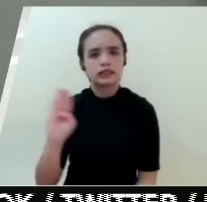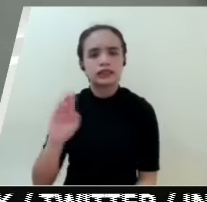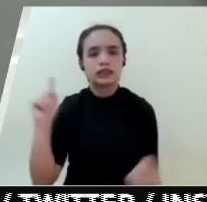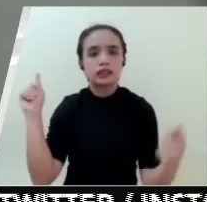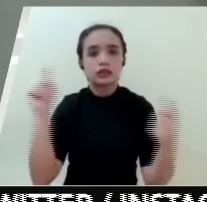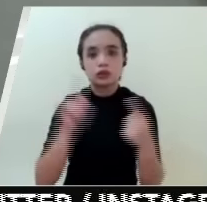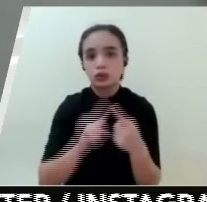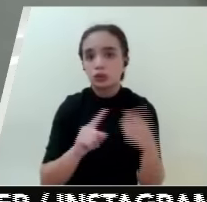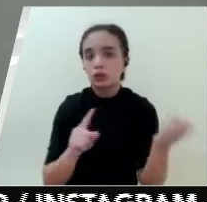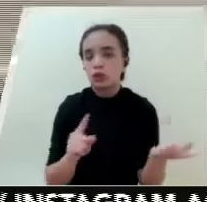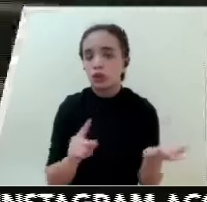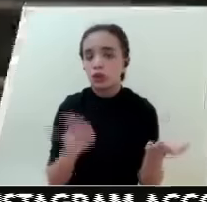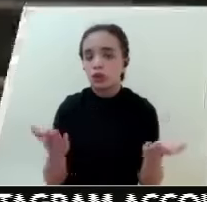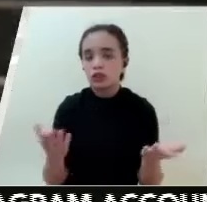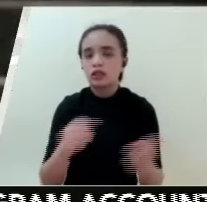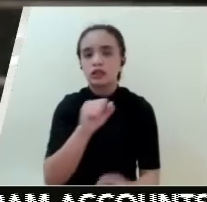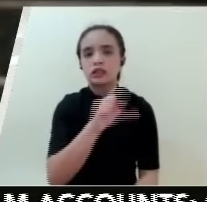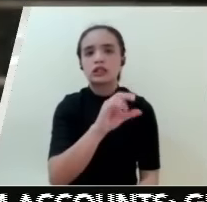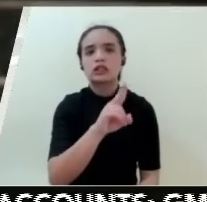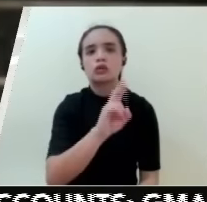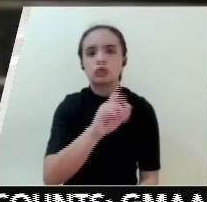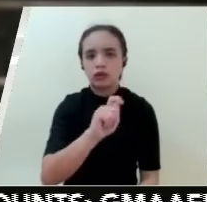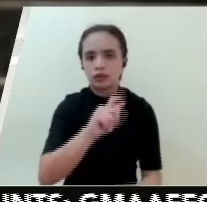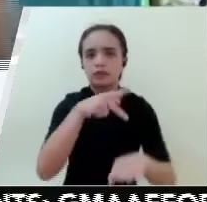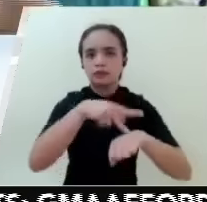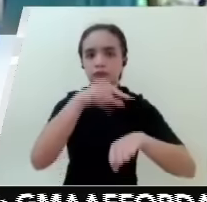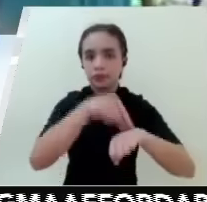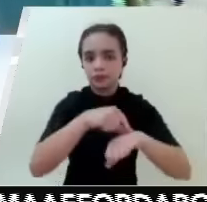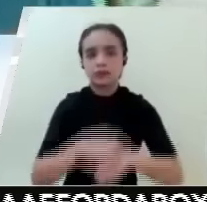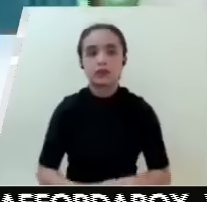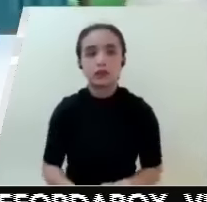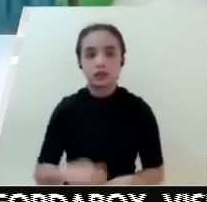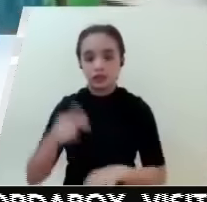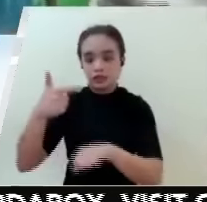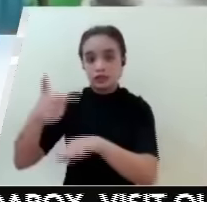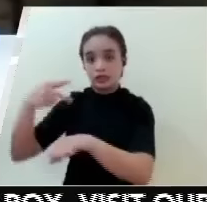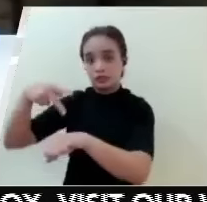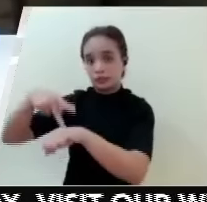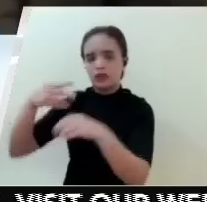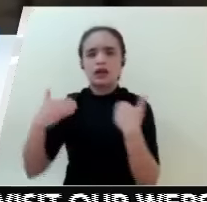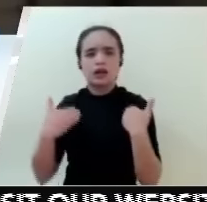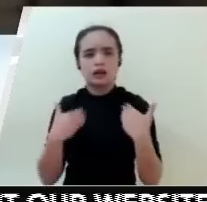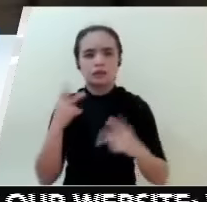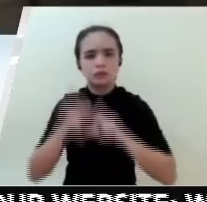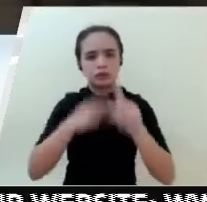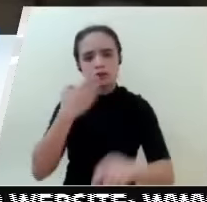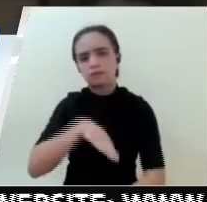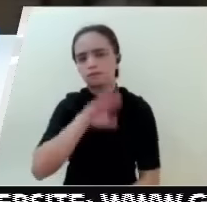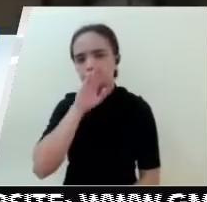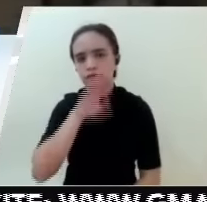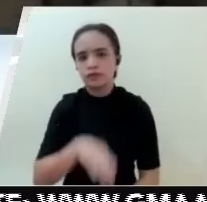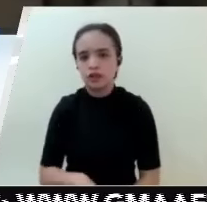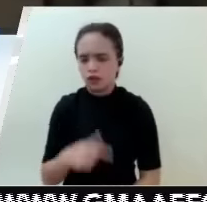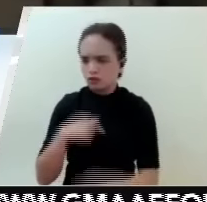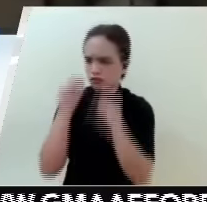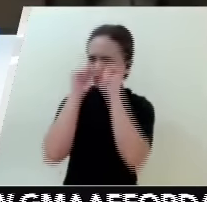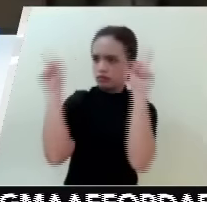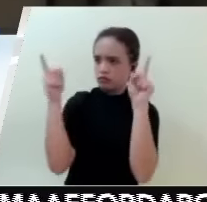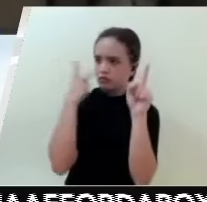Station sa may Sukat, Paranaque. Sa Hilpuyat Station sa Pasay, may mga pasaherong nadismaya. Nagulat talaga ako nung nakita ko na sarado.